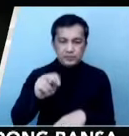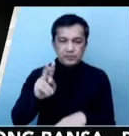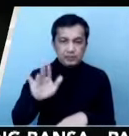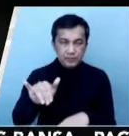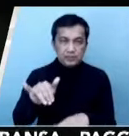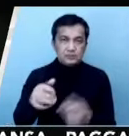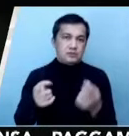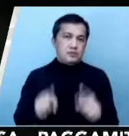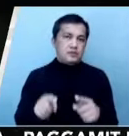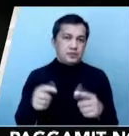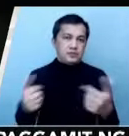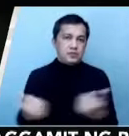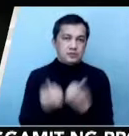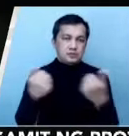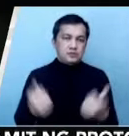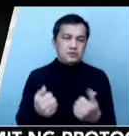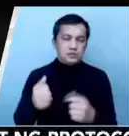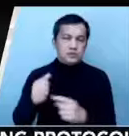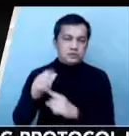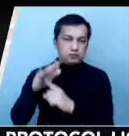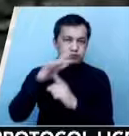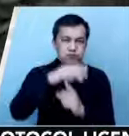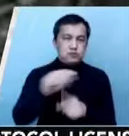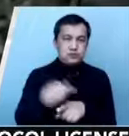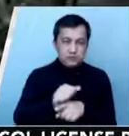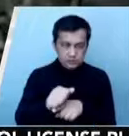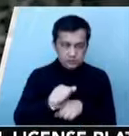ang kanilang training flight.